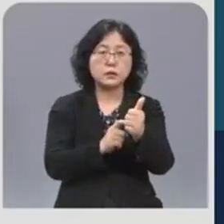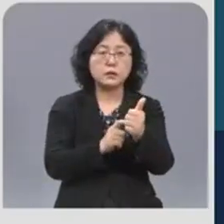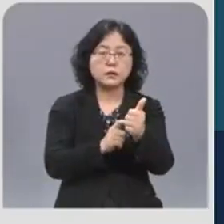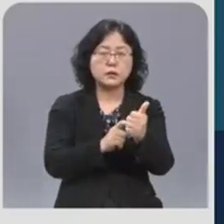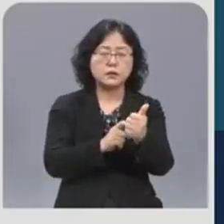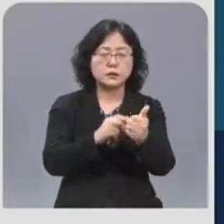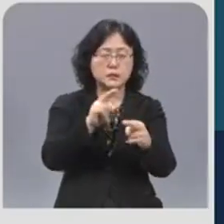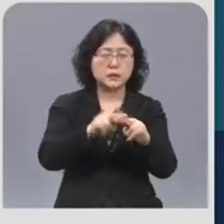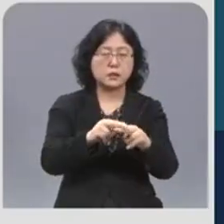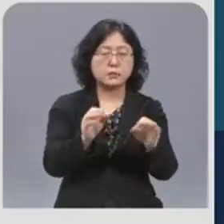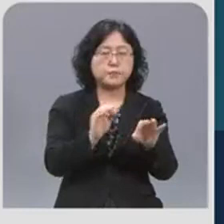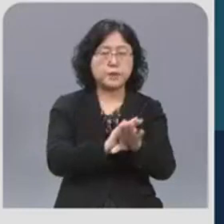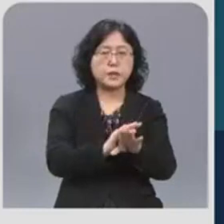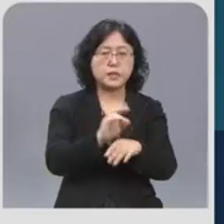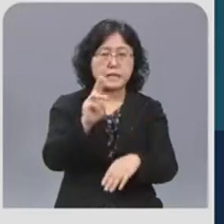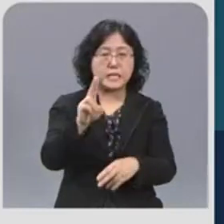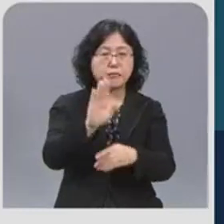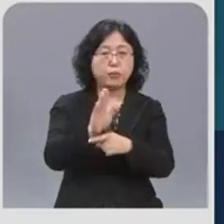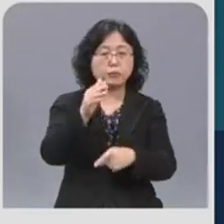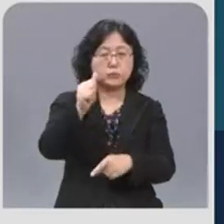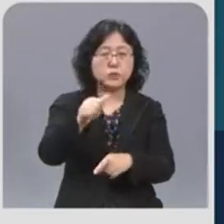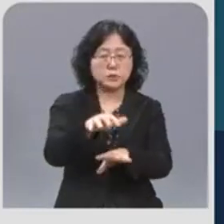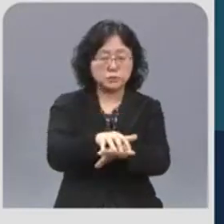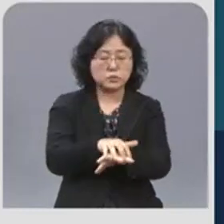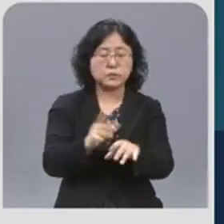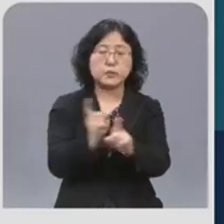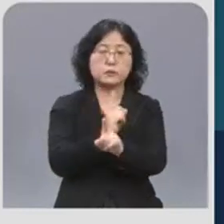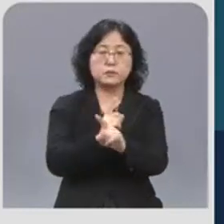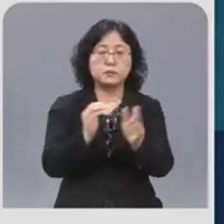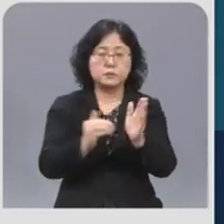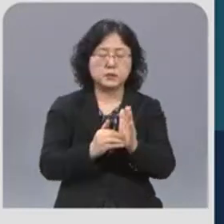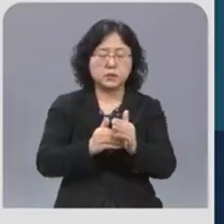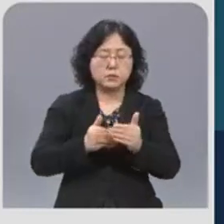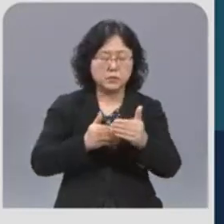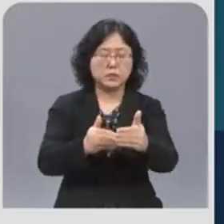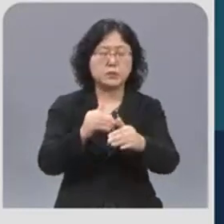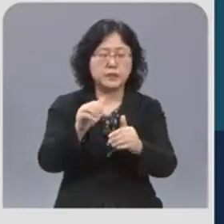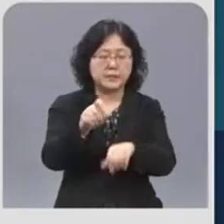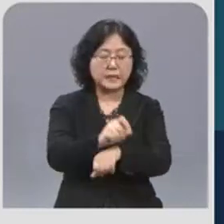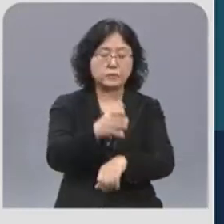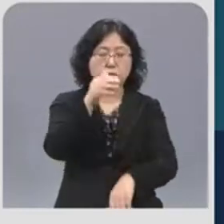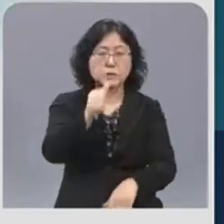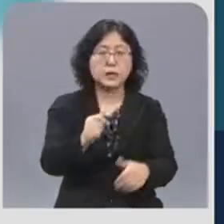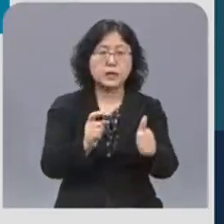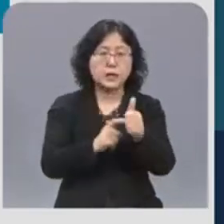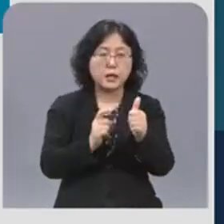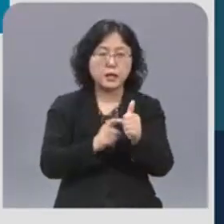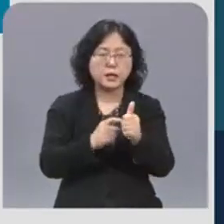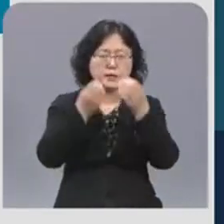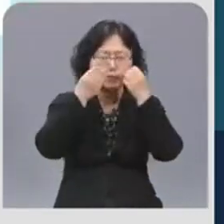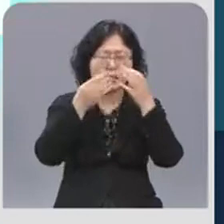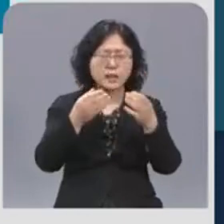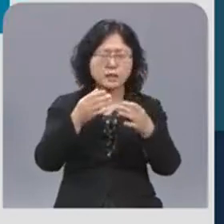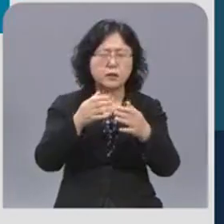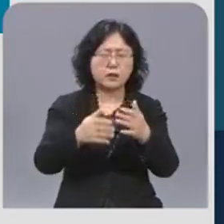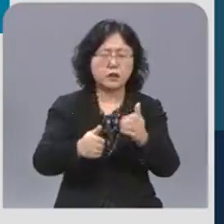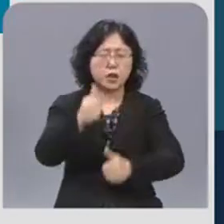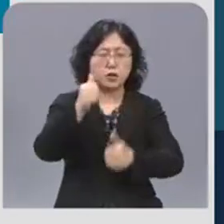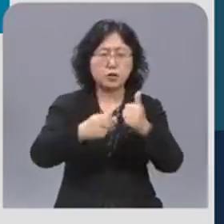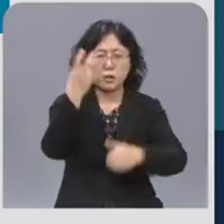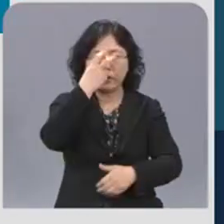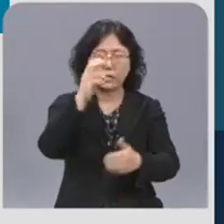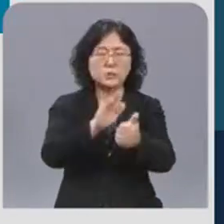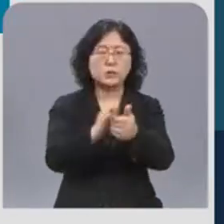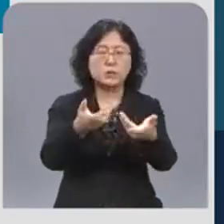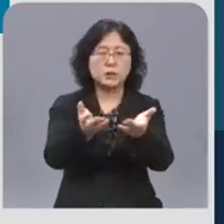자리를 없애고 이본부장 체지로 개편했습니다이 과정에서 사무처장 a씨는 신설 부서인 경기관리